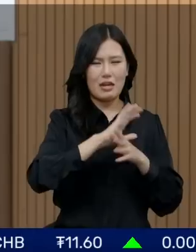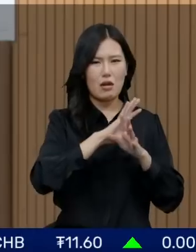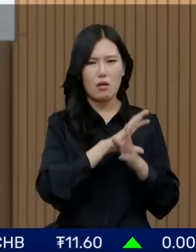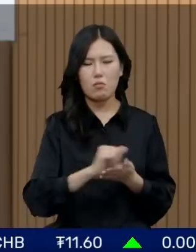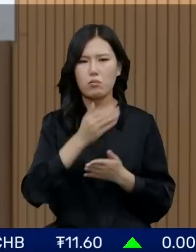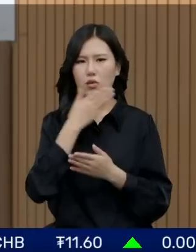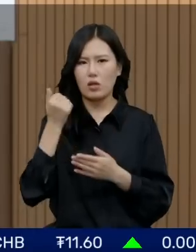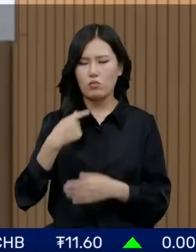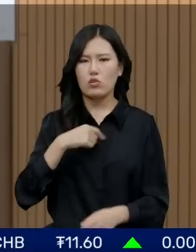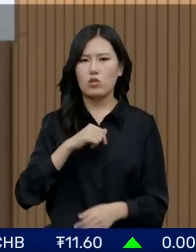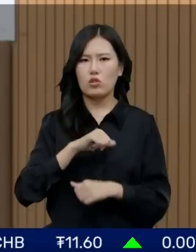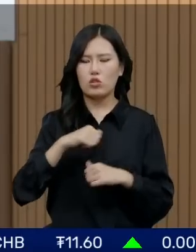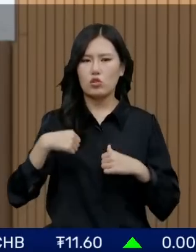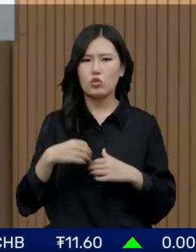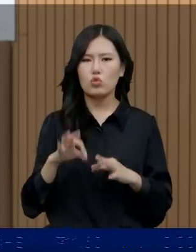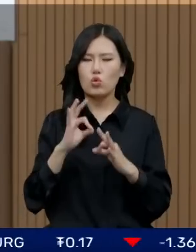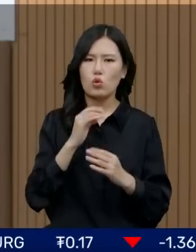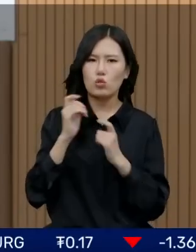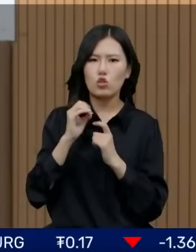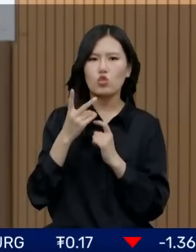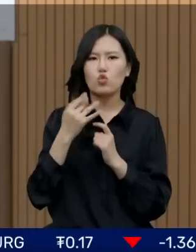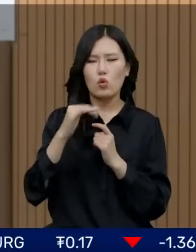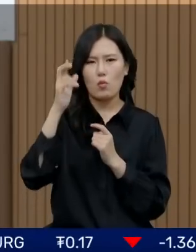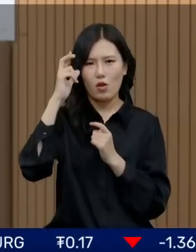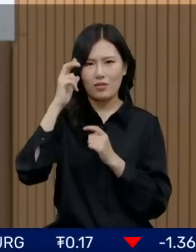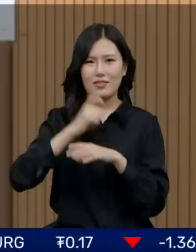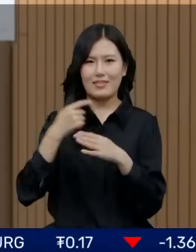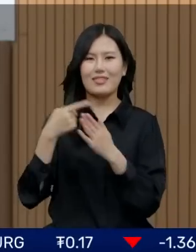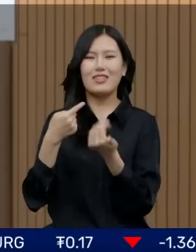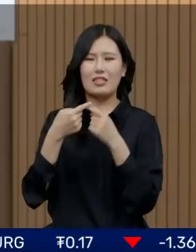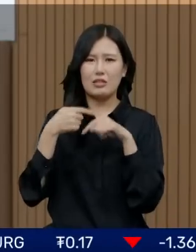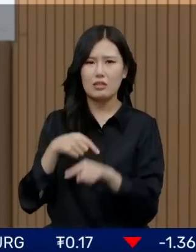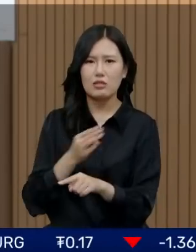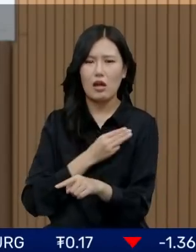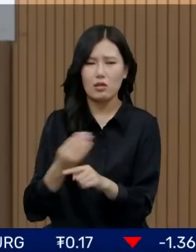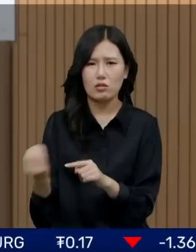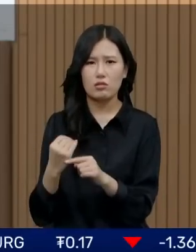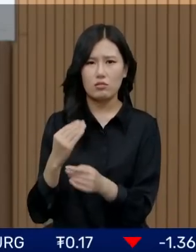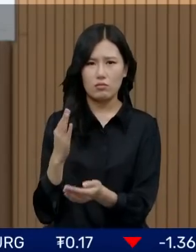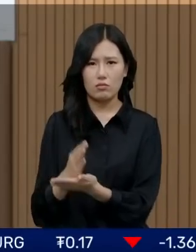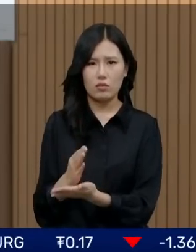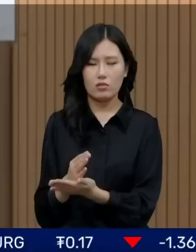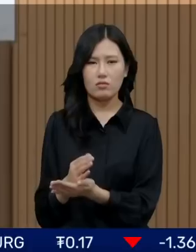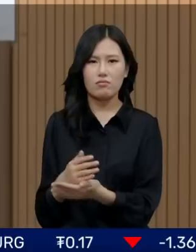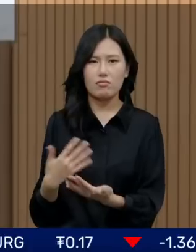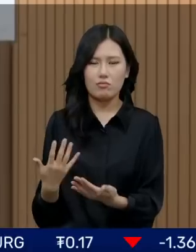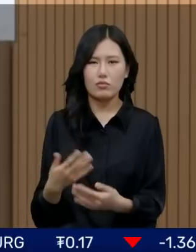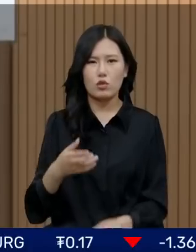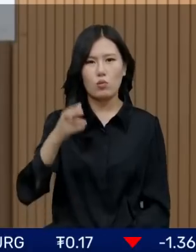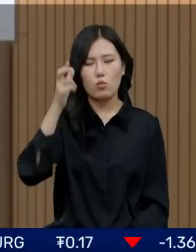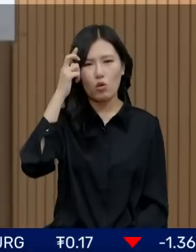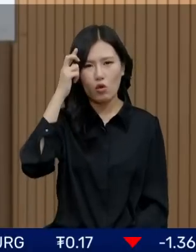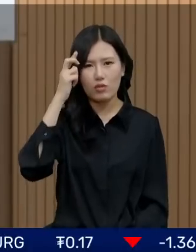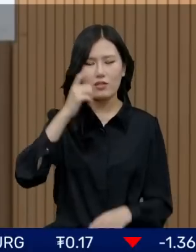суртахууны ёс зүйн боловсрал олгодог. Тэр нь тэгээ бүр шашны боловсрал олгодог хичээл болж гарч байна. Одоо энэ боловсралыг